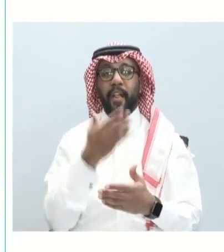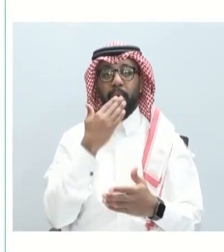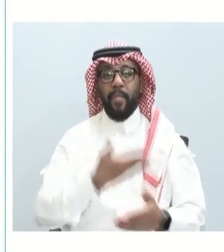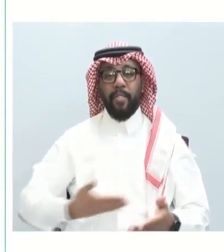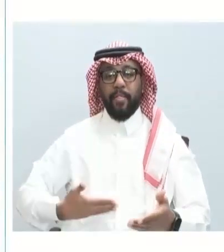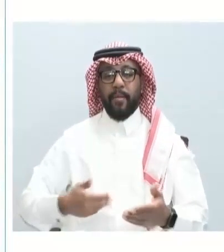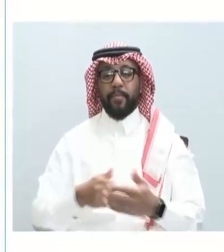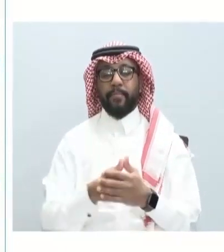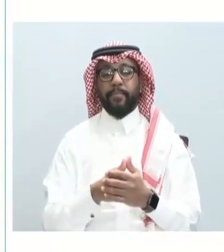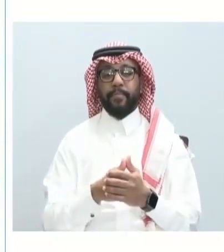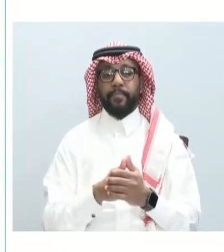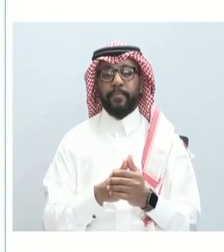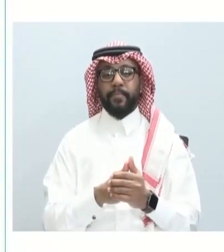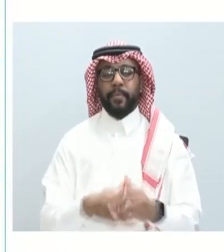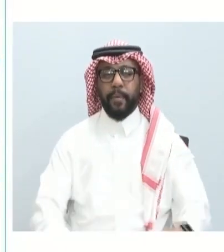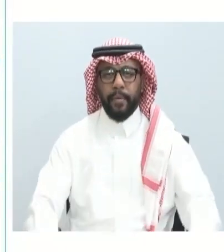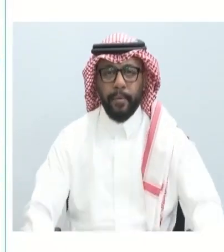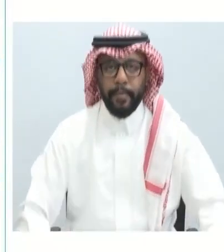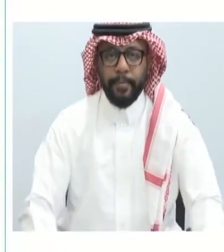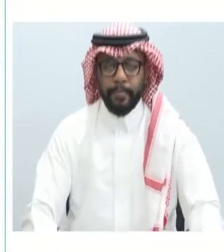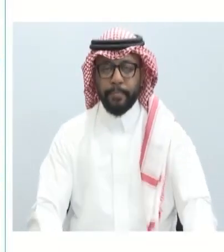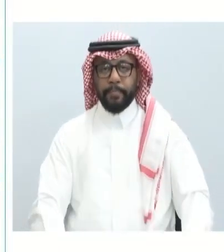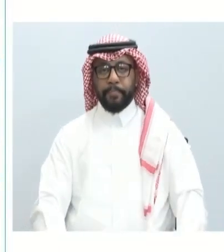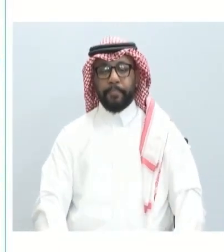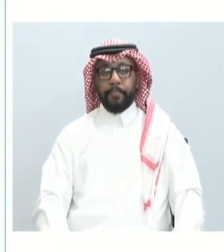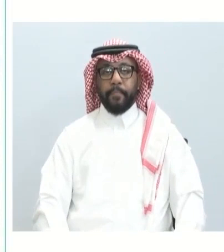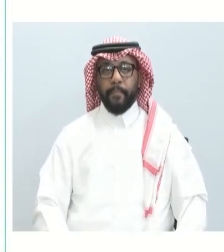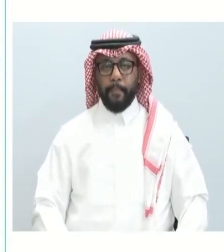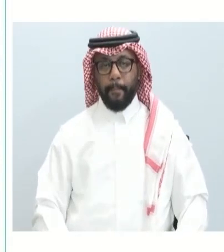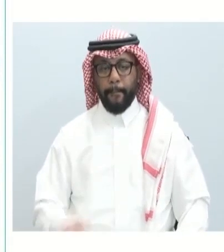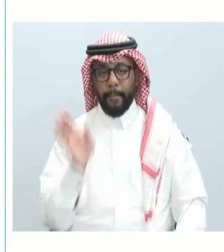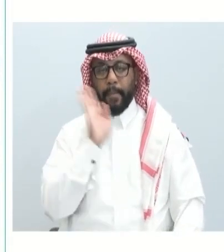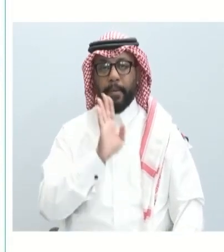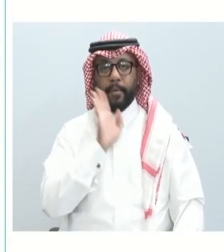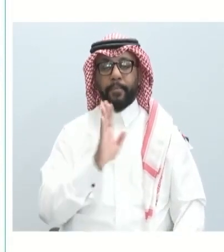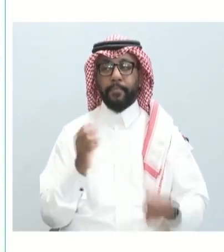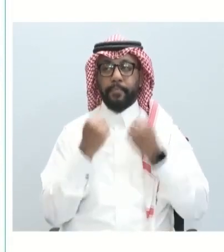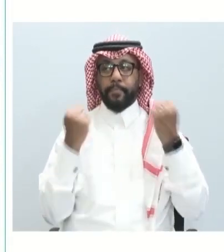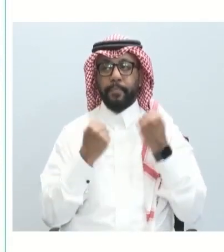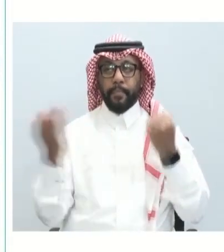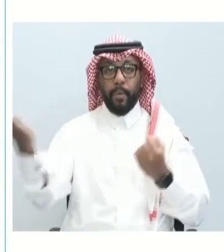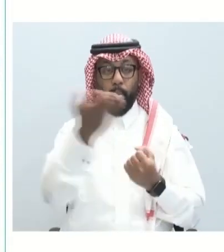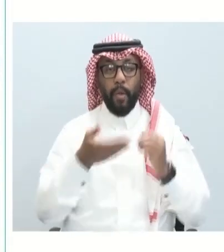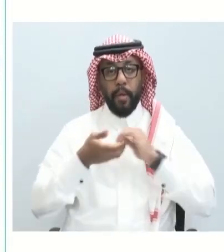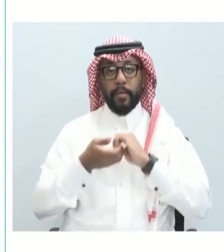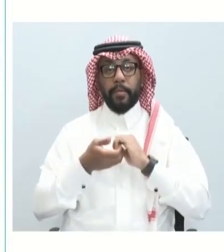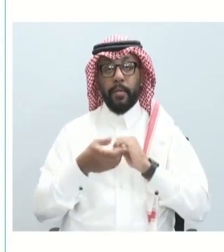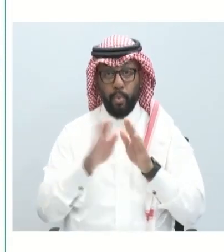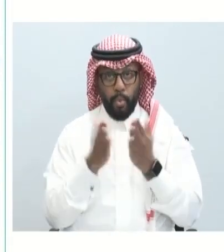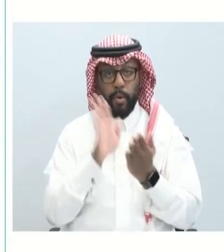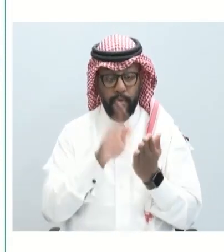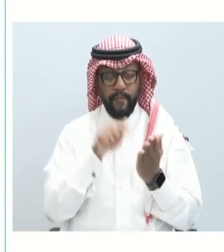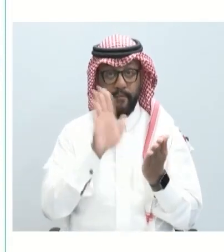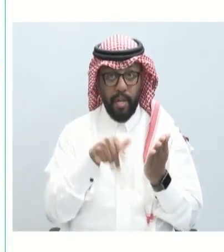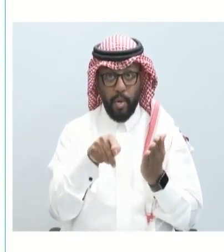شرف الان لدينا الفقره الاخيره اتدرب مع عائلتي اقرا هذا التدريب موجود في الكتاب